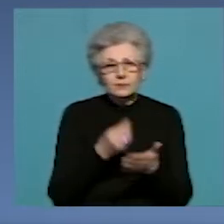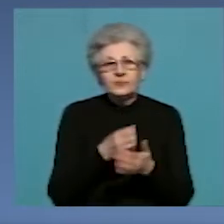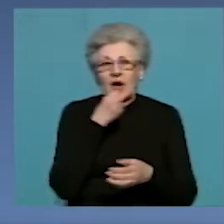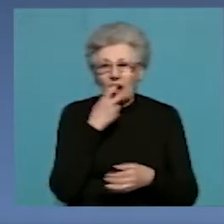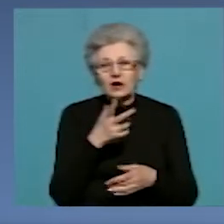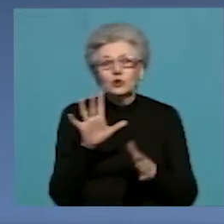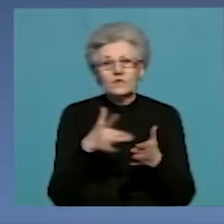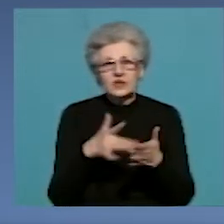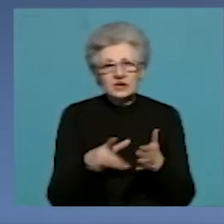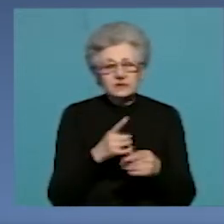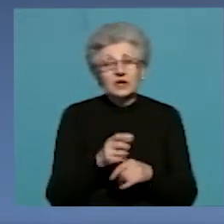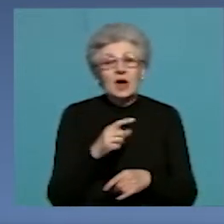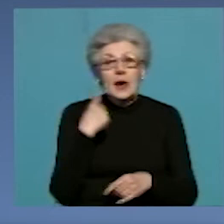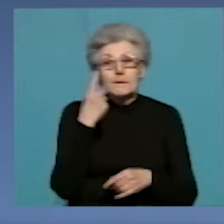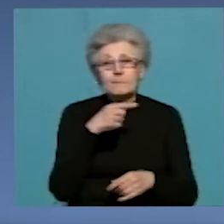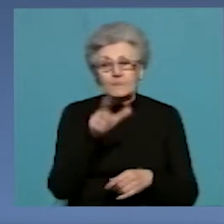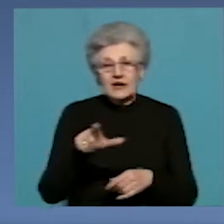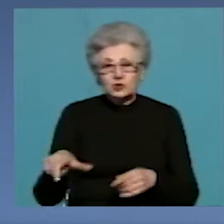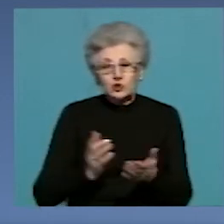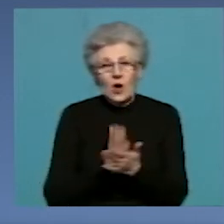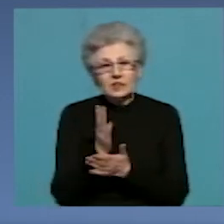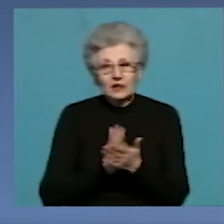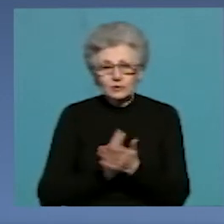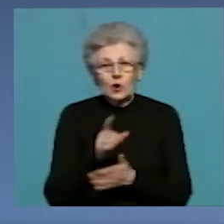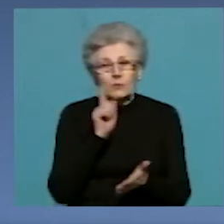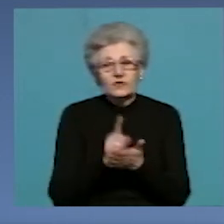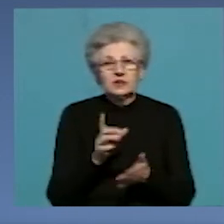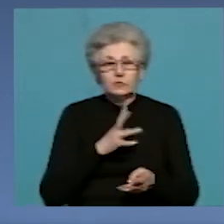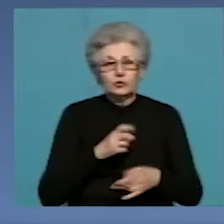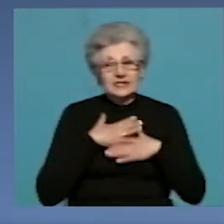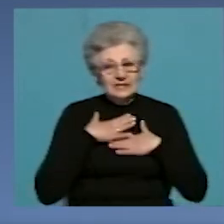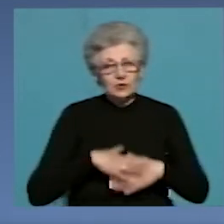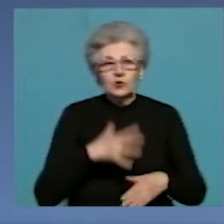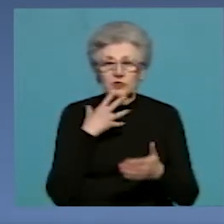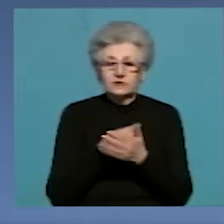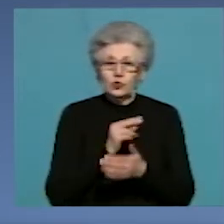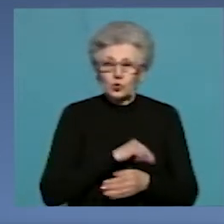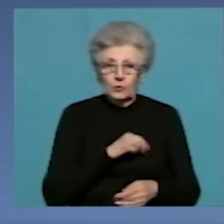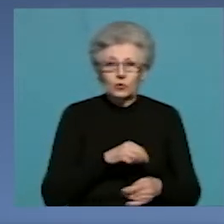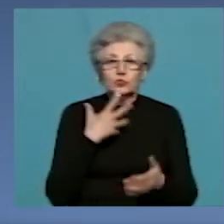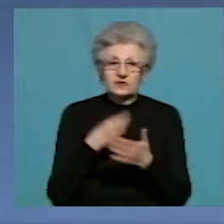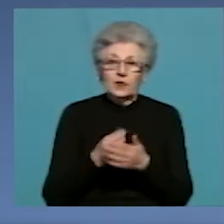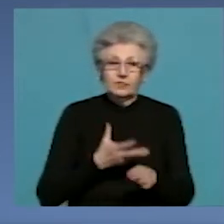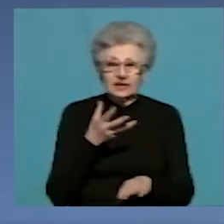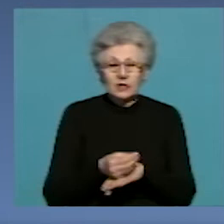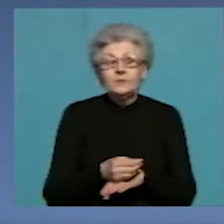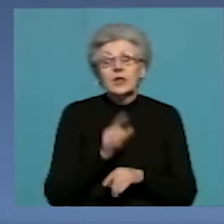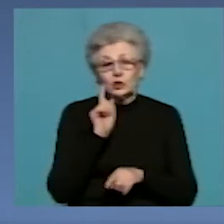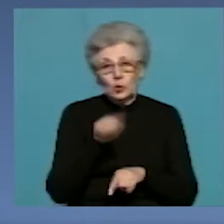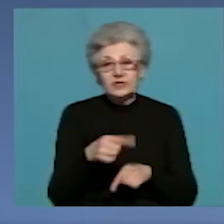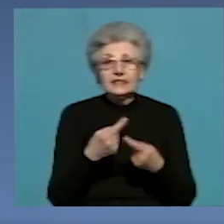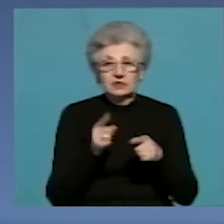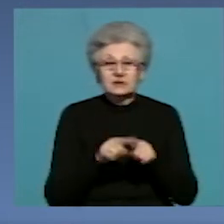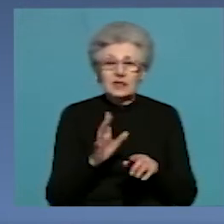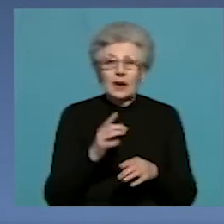фінансуватися. Персонал має бути задоволений своєю роботою, своєю платою. І тоді, я думаю, що це